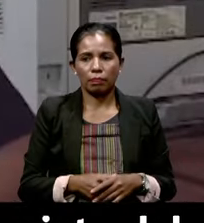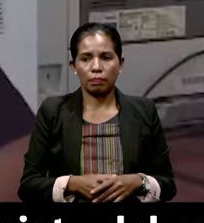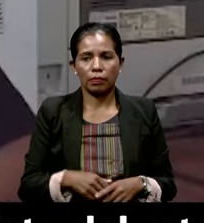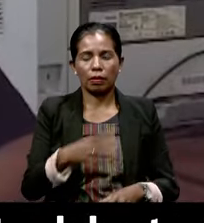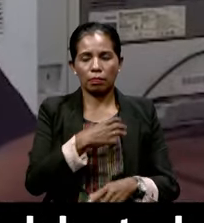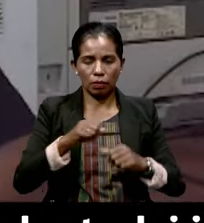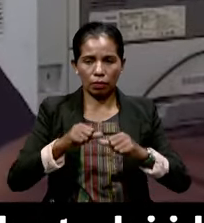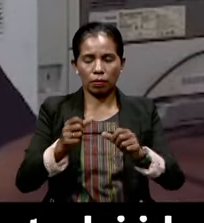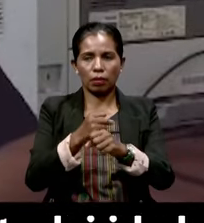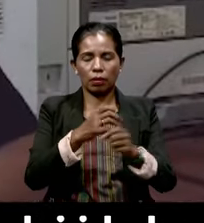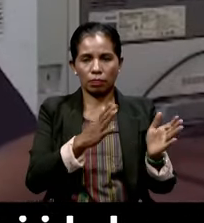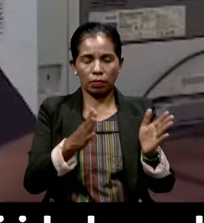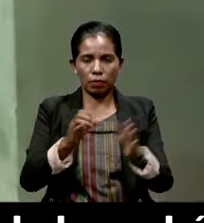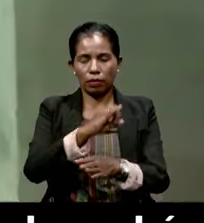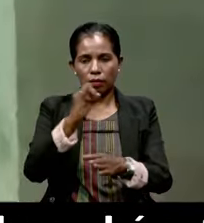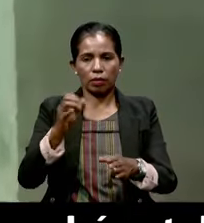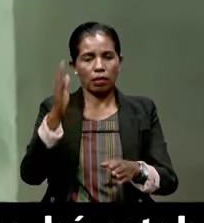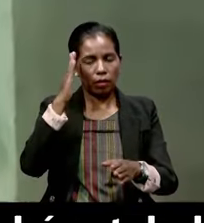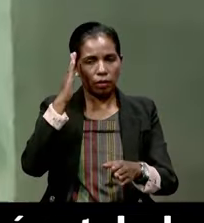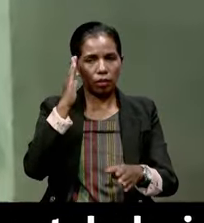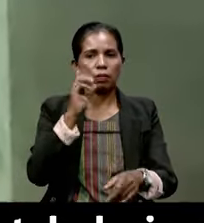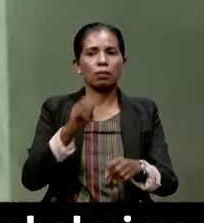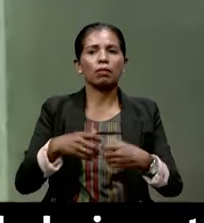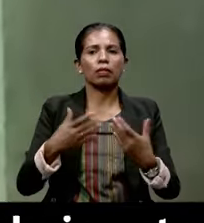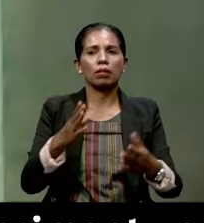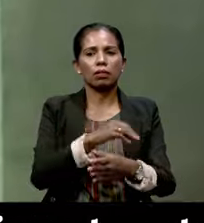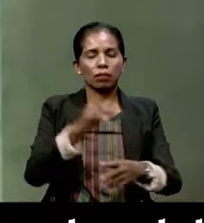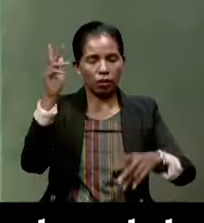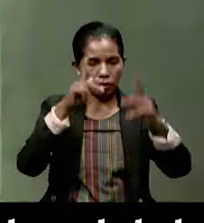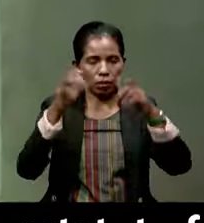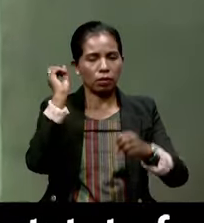Polícia continua halo proceso investigação hori hatene motivo lolos husi caso tula